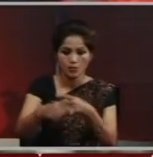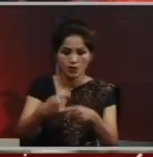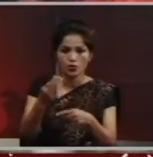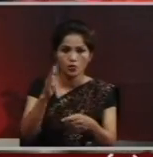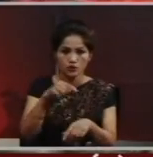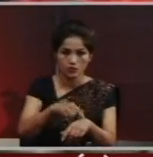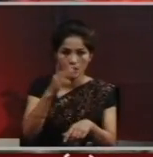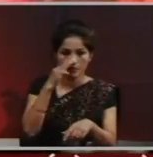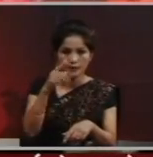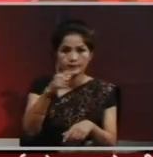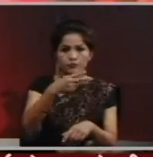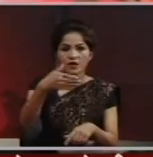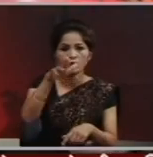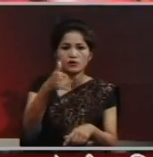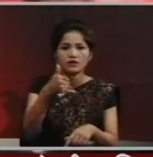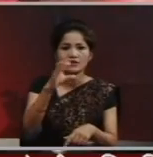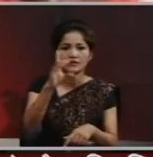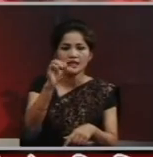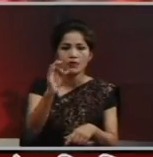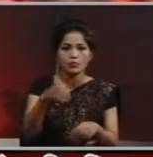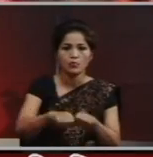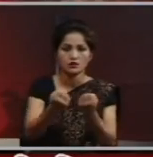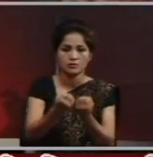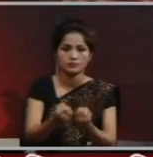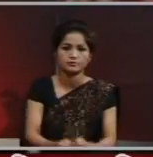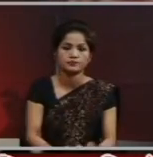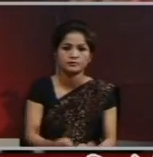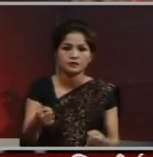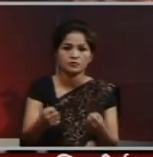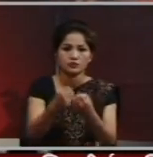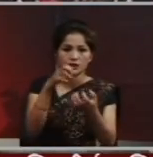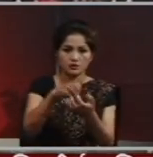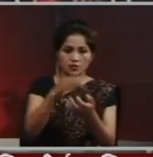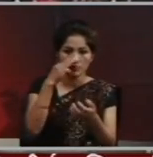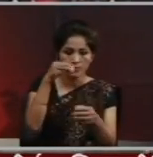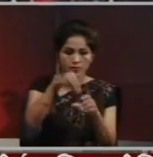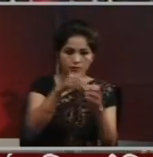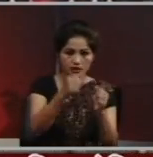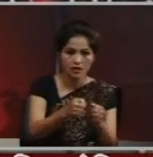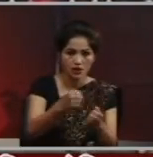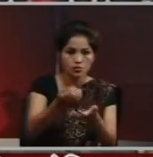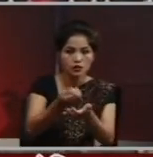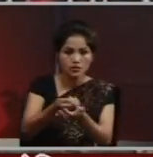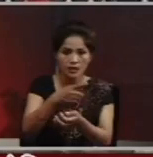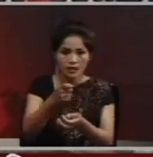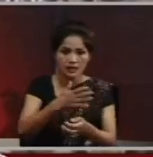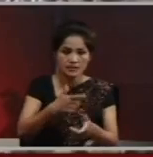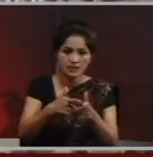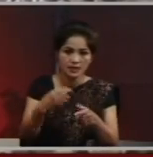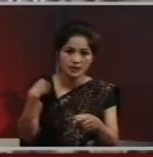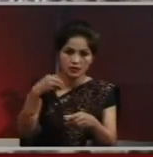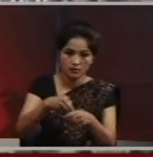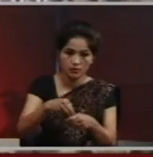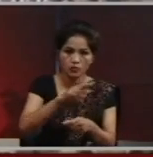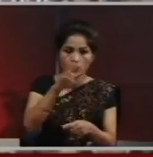बेला कुलिङ टावर भत्किएको हो। दुर्घटनास्थलमा फँसेकाको उद्धारका लागि सेना खटाइएको